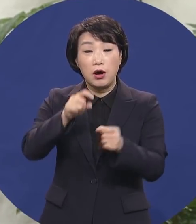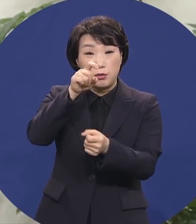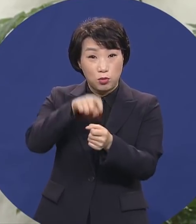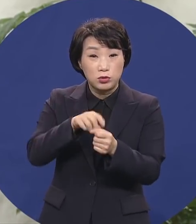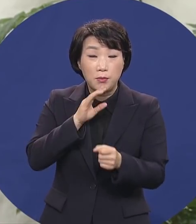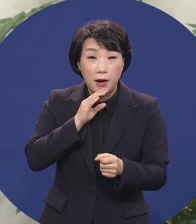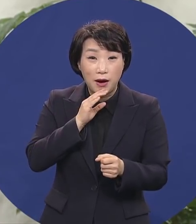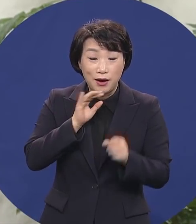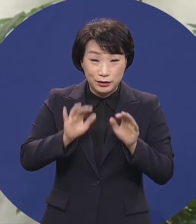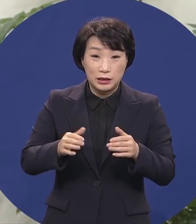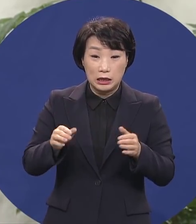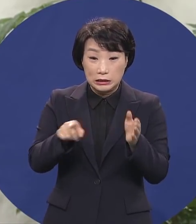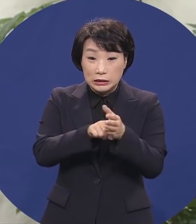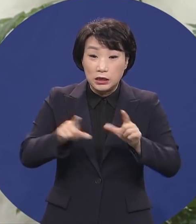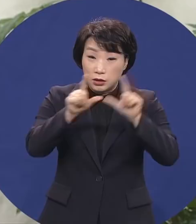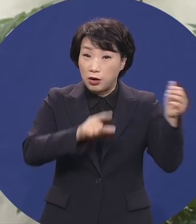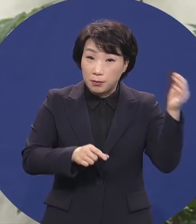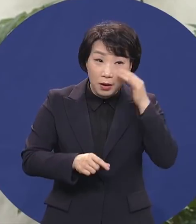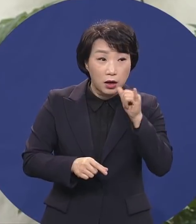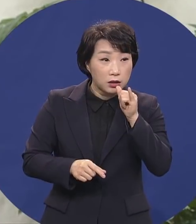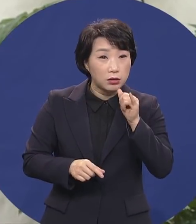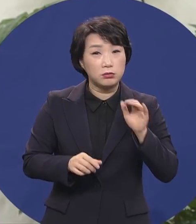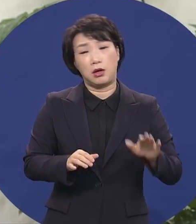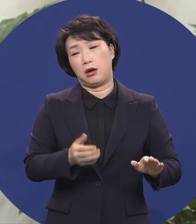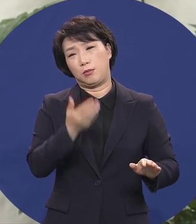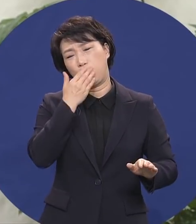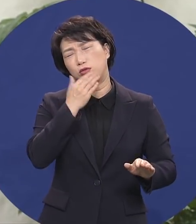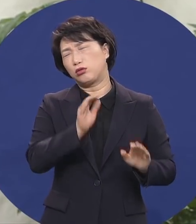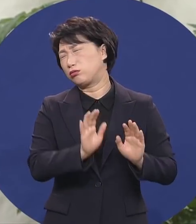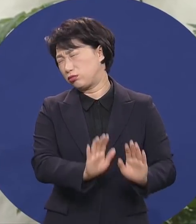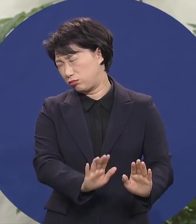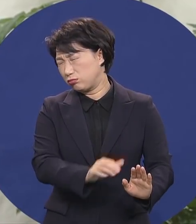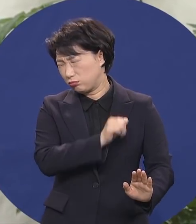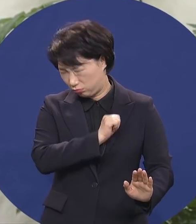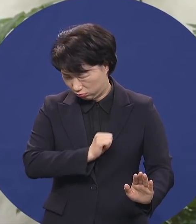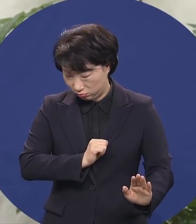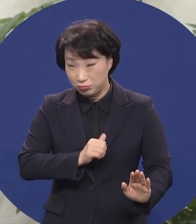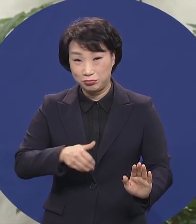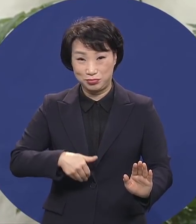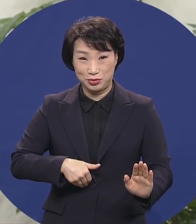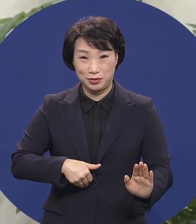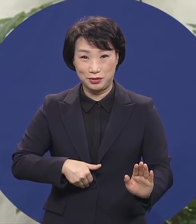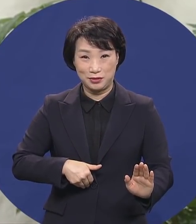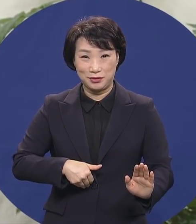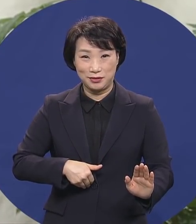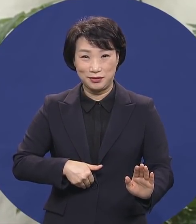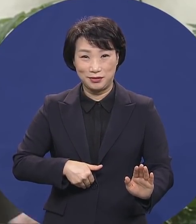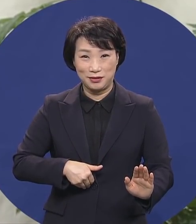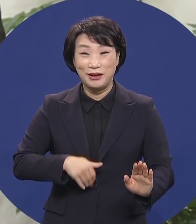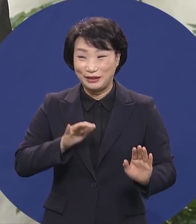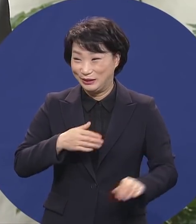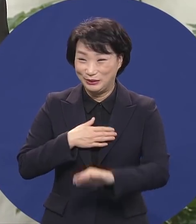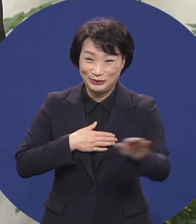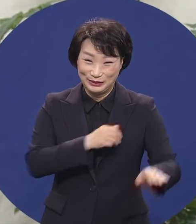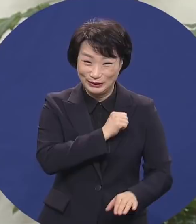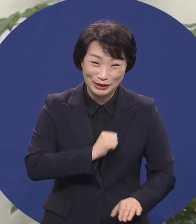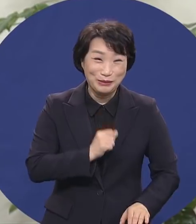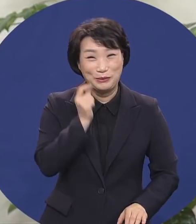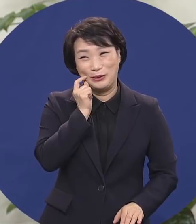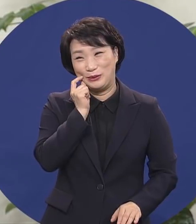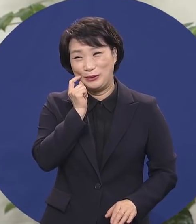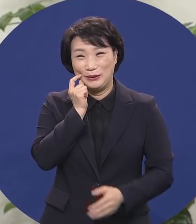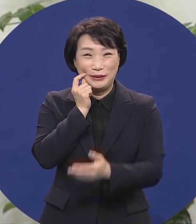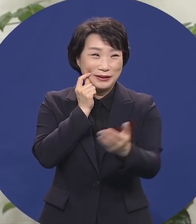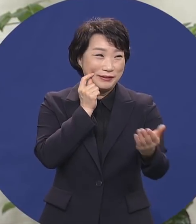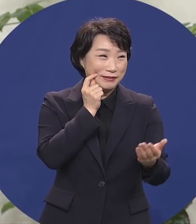그러나 신앙생활에 방해된다면 먹는 것도 절제할 수 있어야 되잖아요. 근데 우리는 그렇게 안 하잖아요.